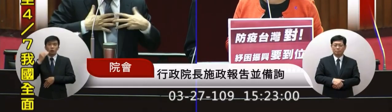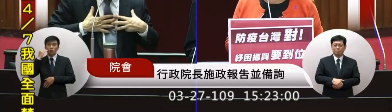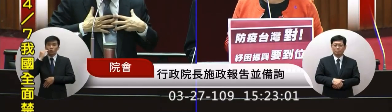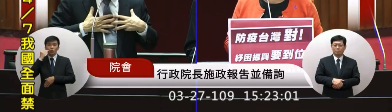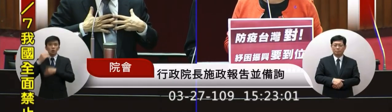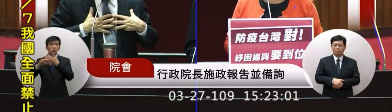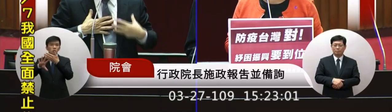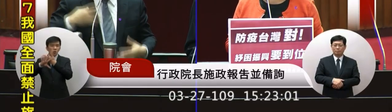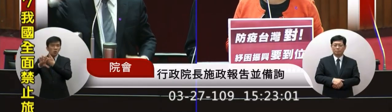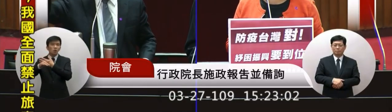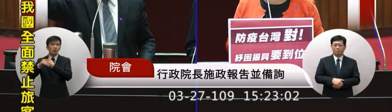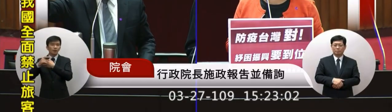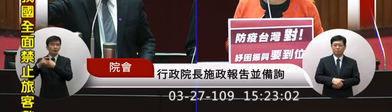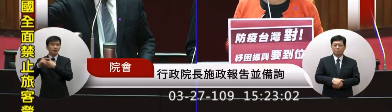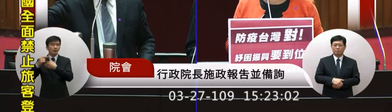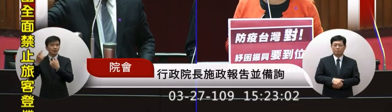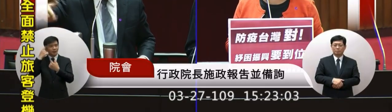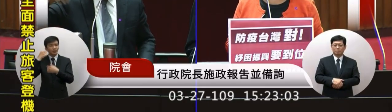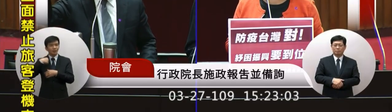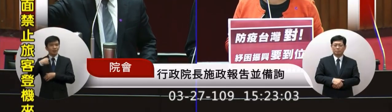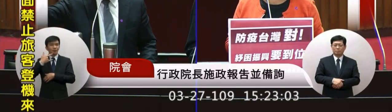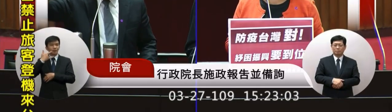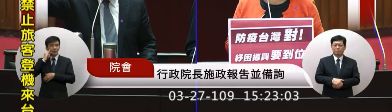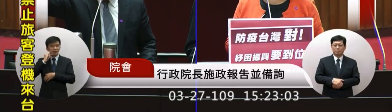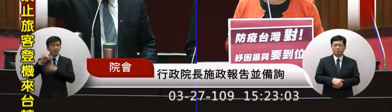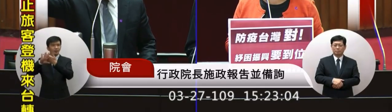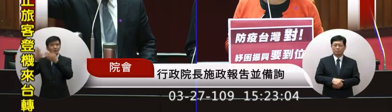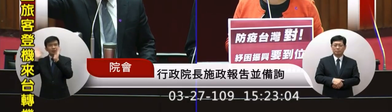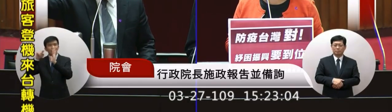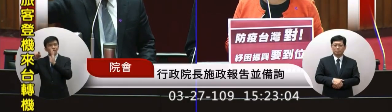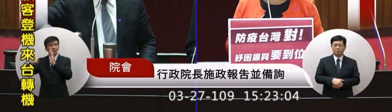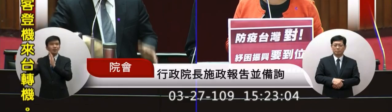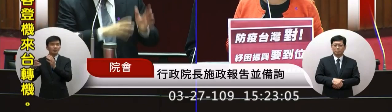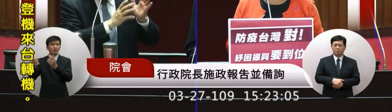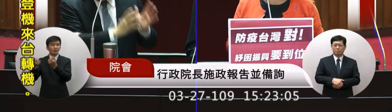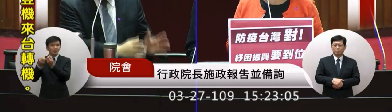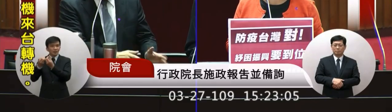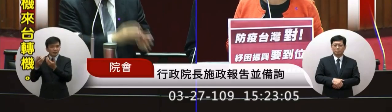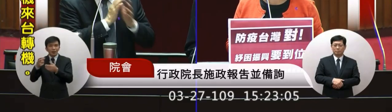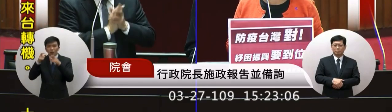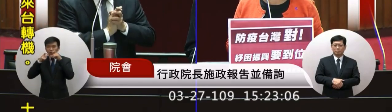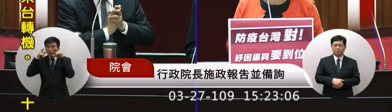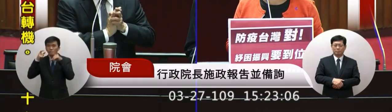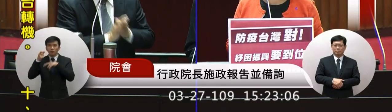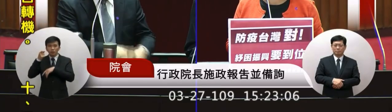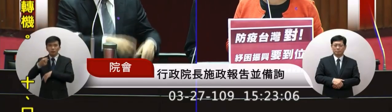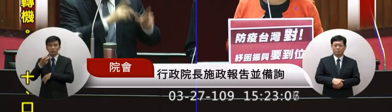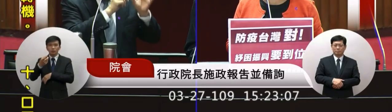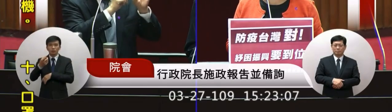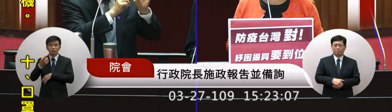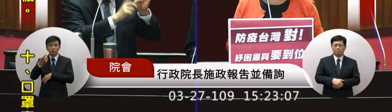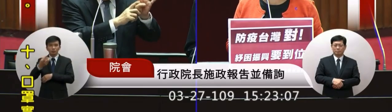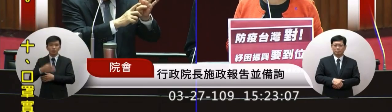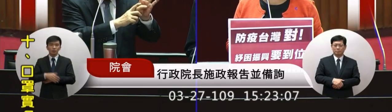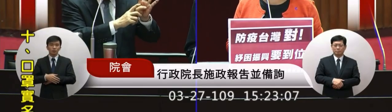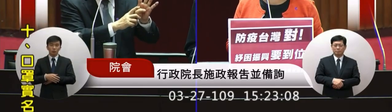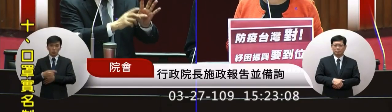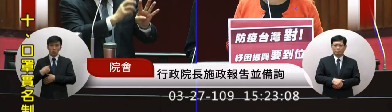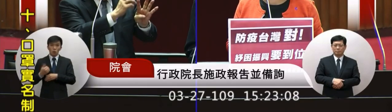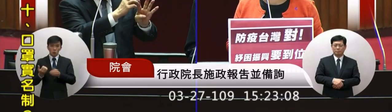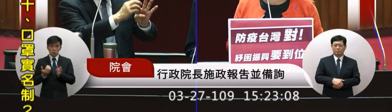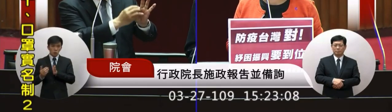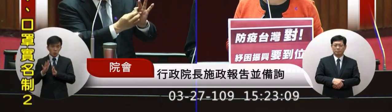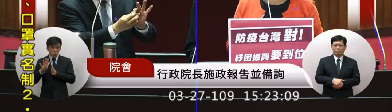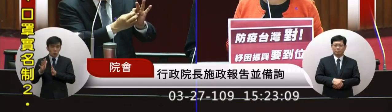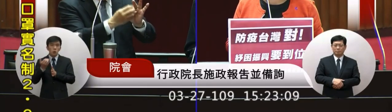妈吼，家长啊讲啊，囡仔伫遐，都确实遐买无啊，有准备啦，买。一定的亲